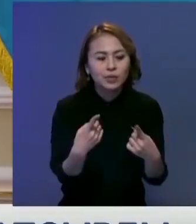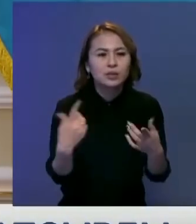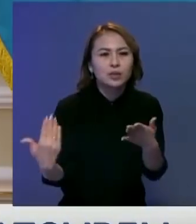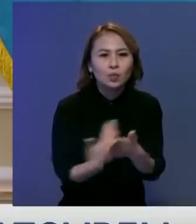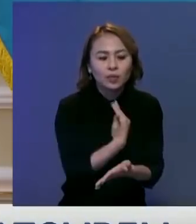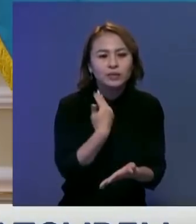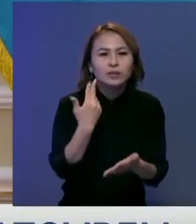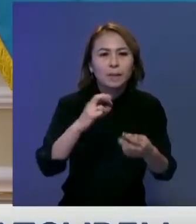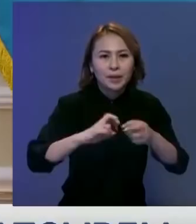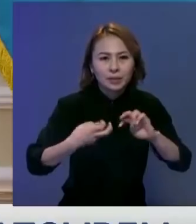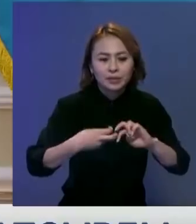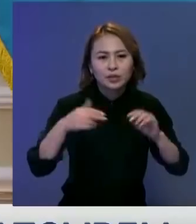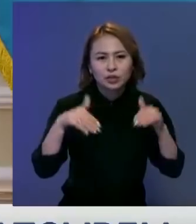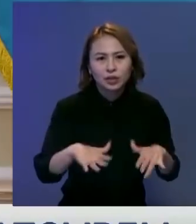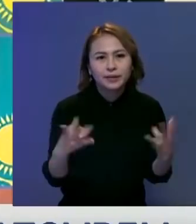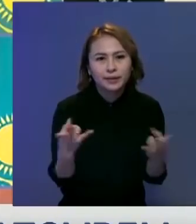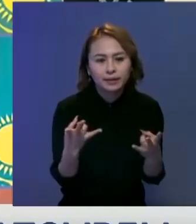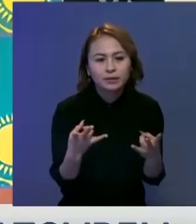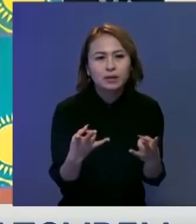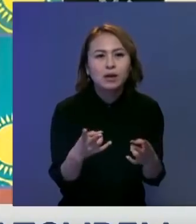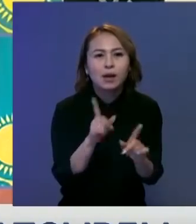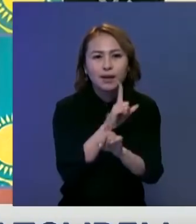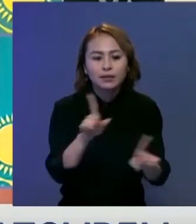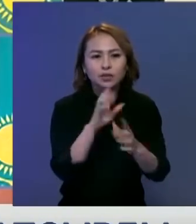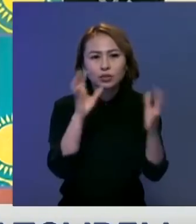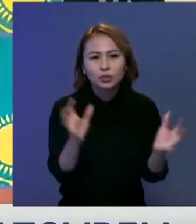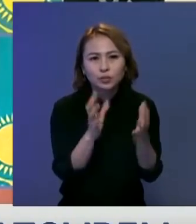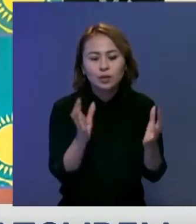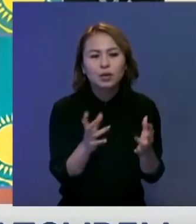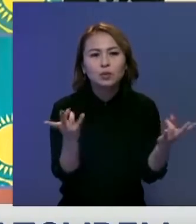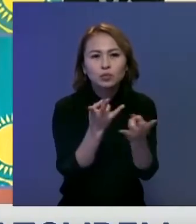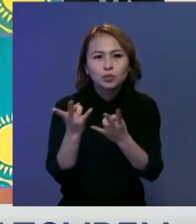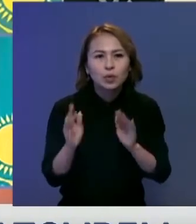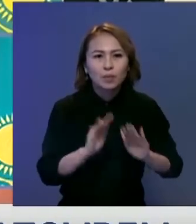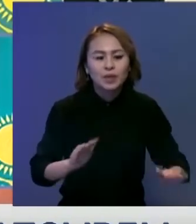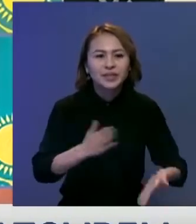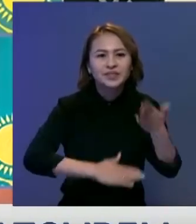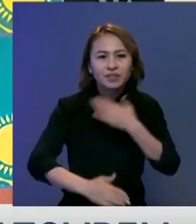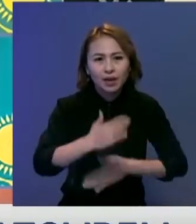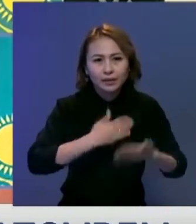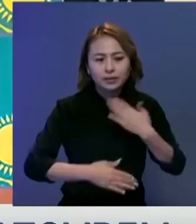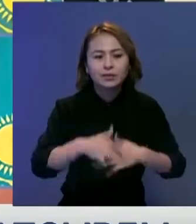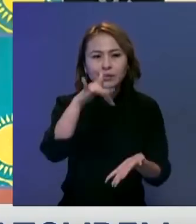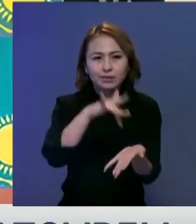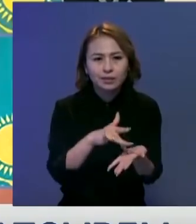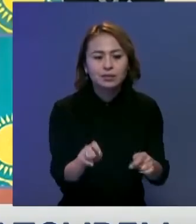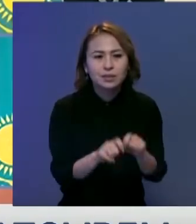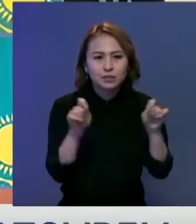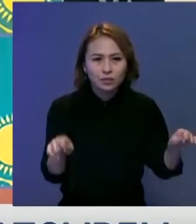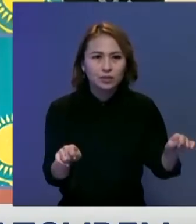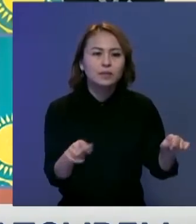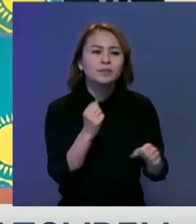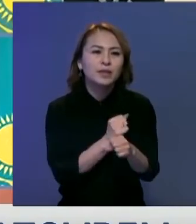мәселесінші шешуі керек. Айрықша күтінге мұқташ балыларға қолайлы орта қалыптастырып,